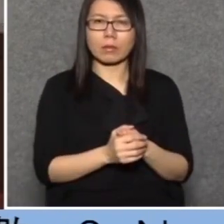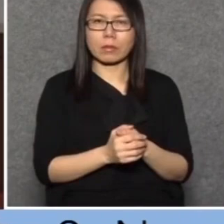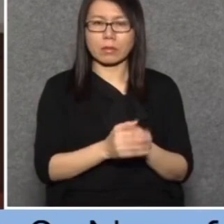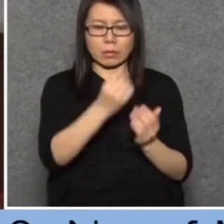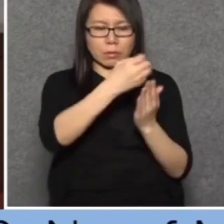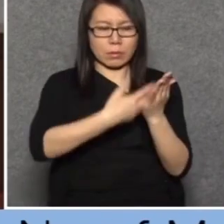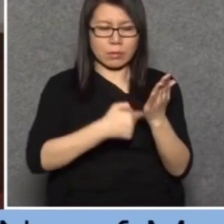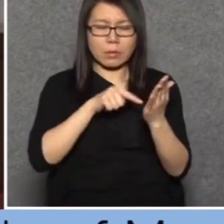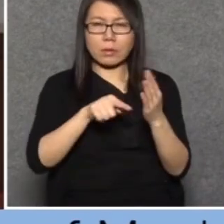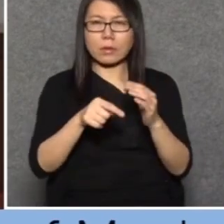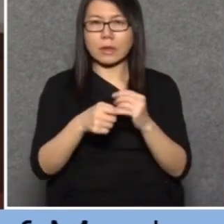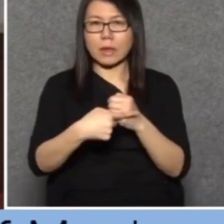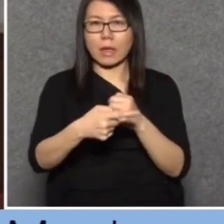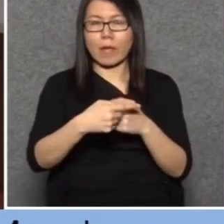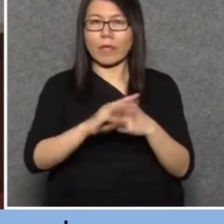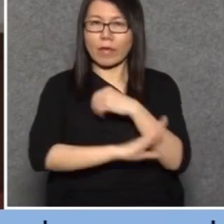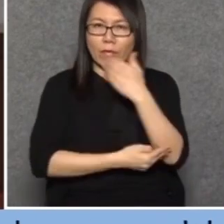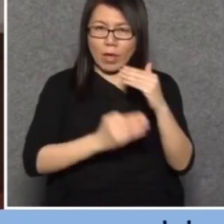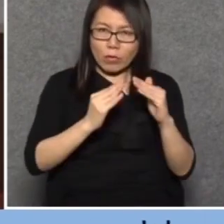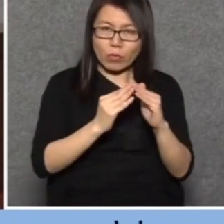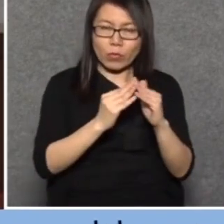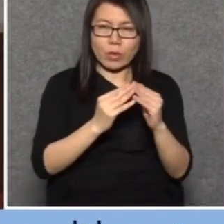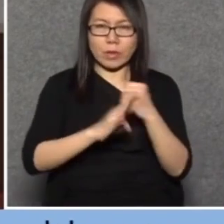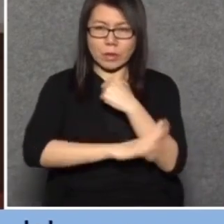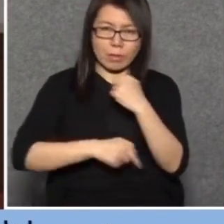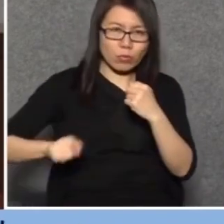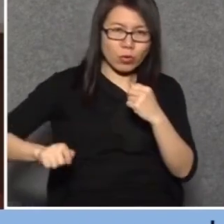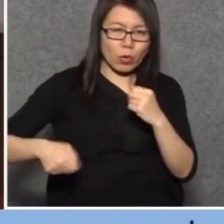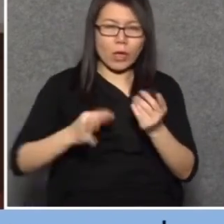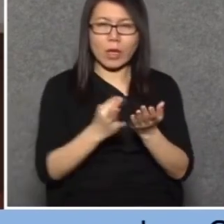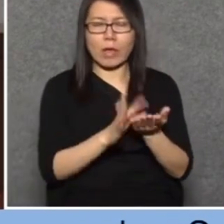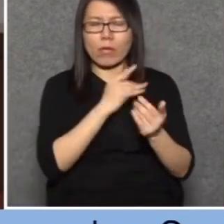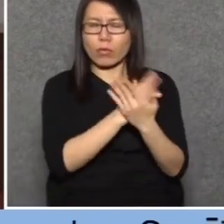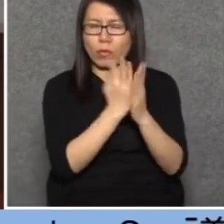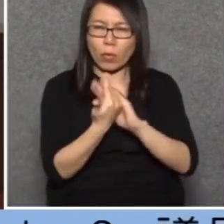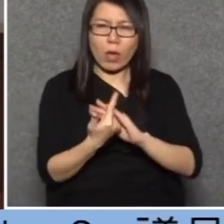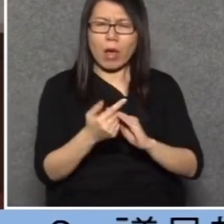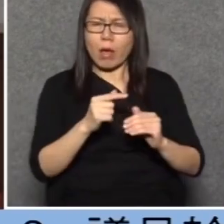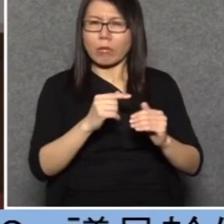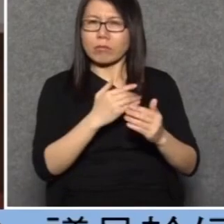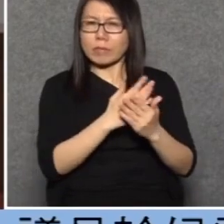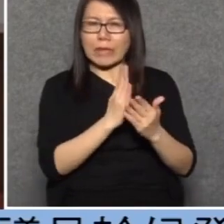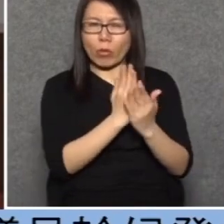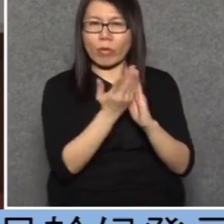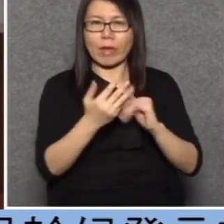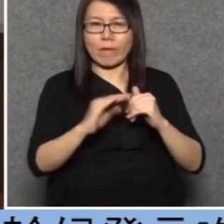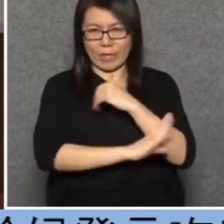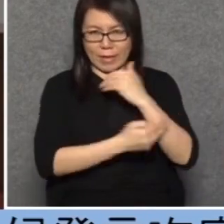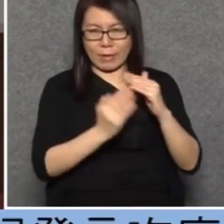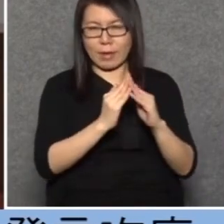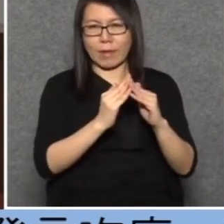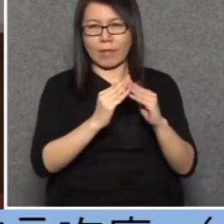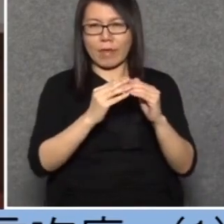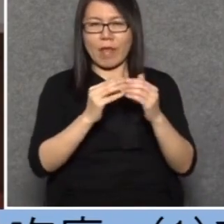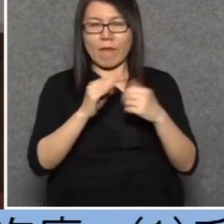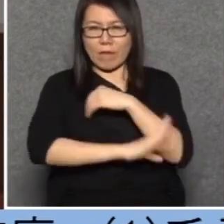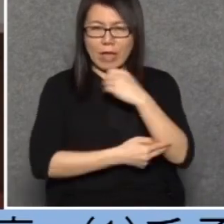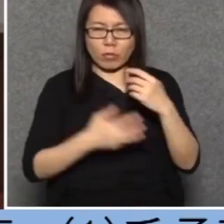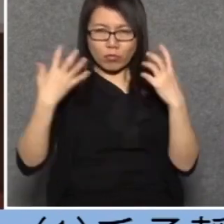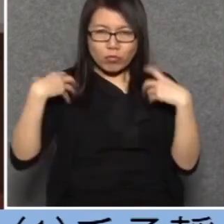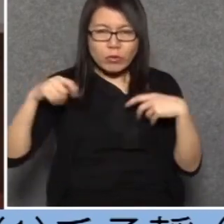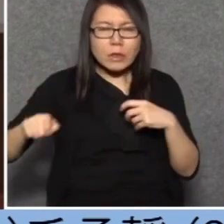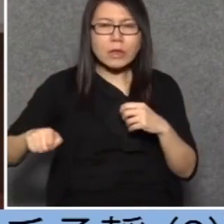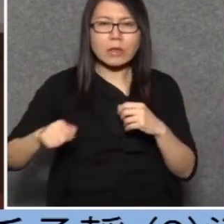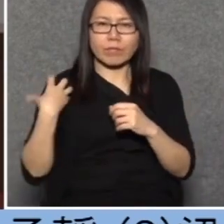一就話法院審裁處同埋多項法定職能，咁即係各級唔同嘅法庭啦，係咪？法官嘅任命啦，等等啦，